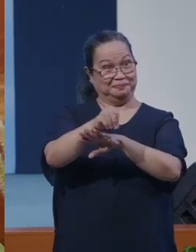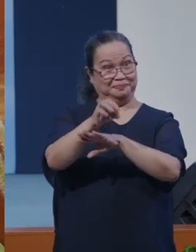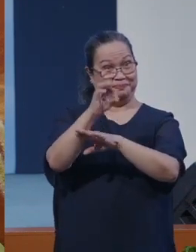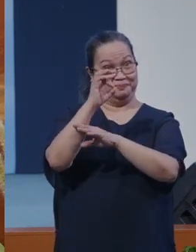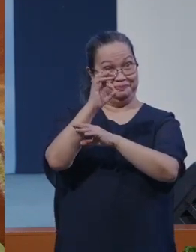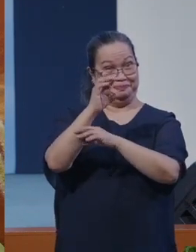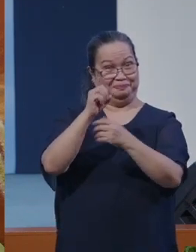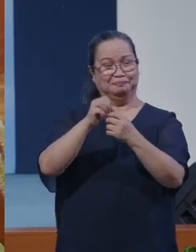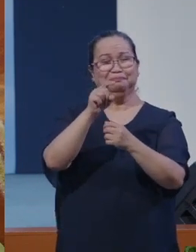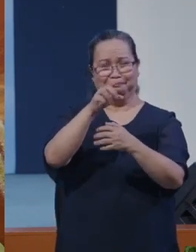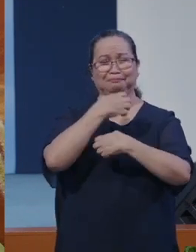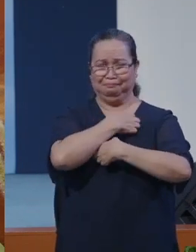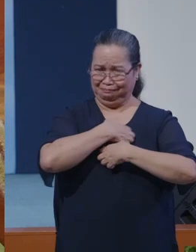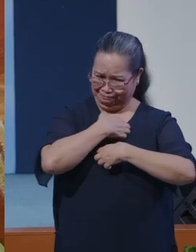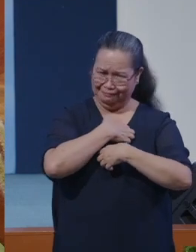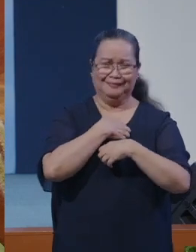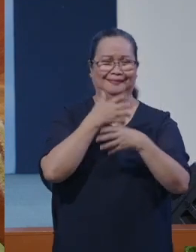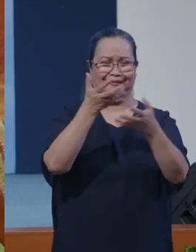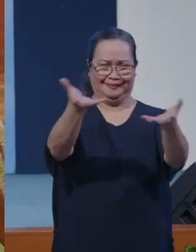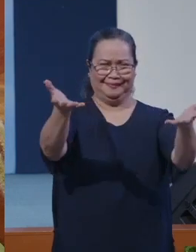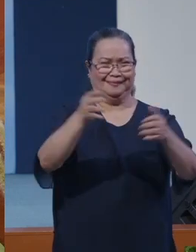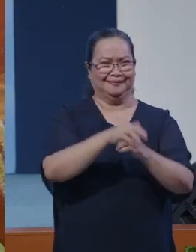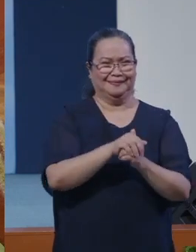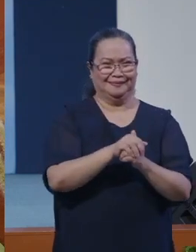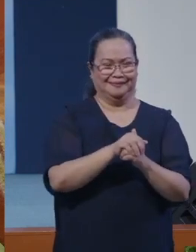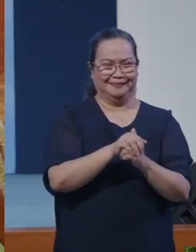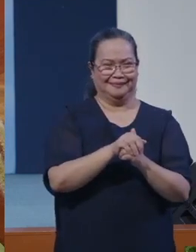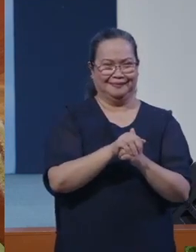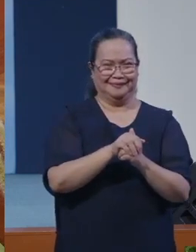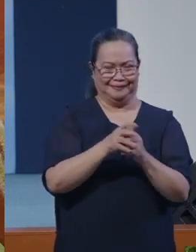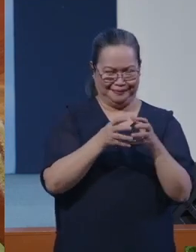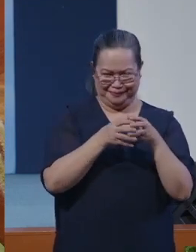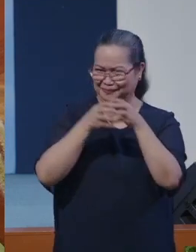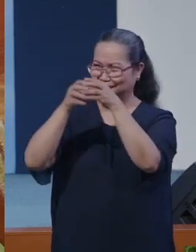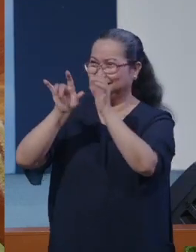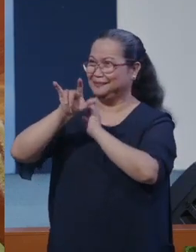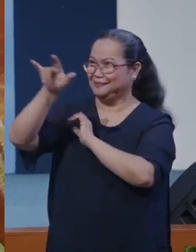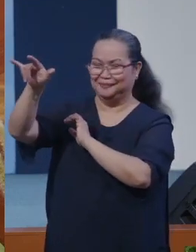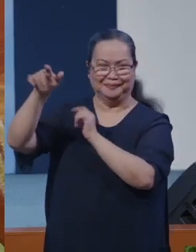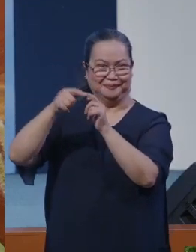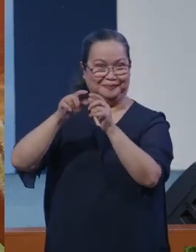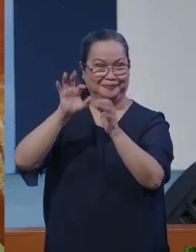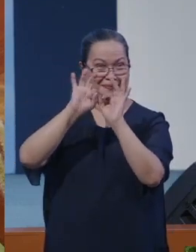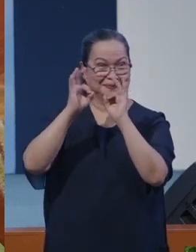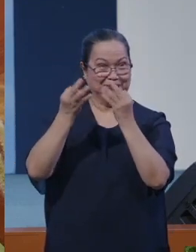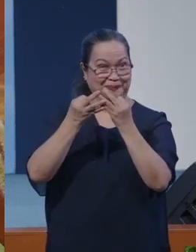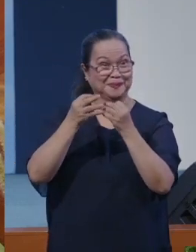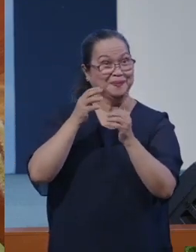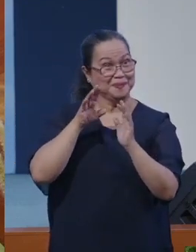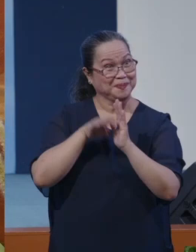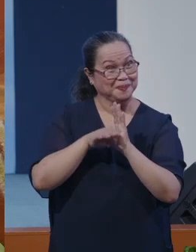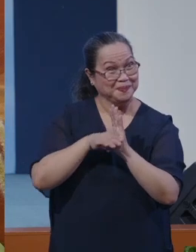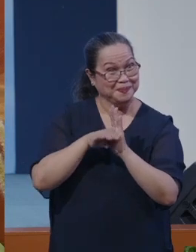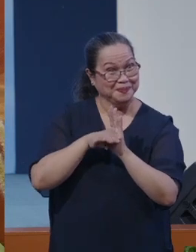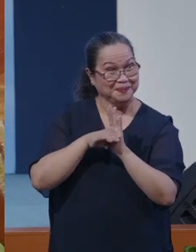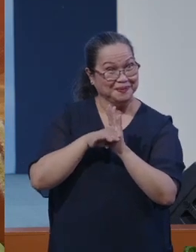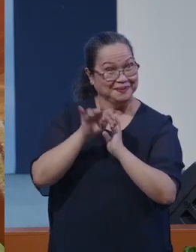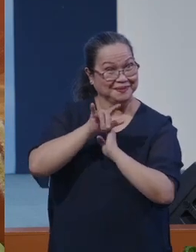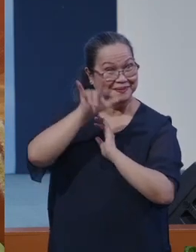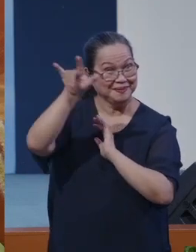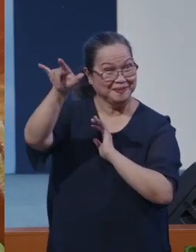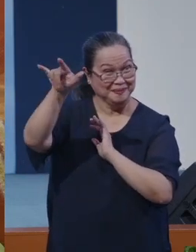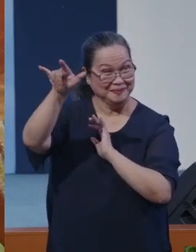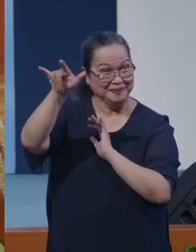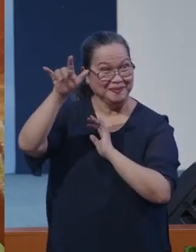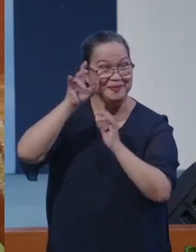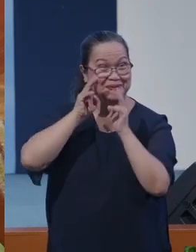Panginoon, enjoyin nyo. Magbiyahe kayo ng pamilya. No? Mura lang naman ngayon ang eroplano. Di